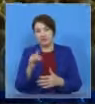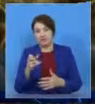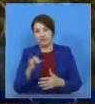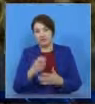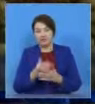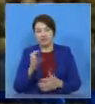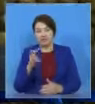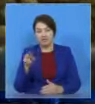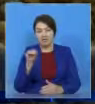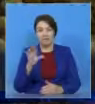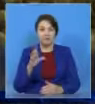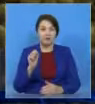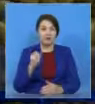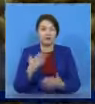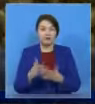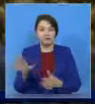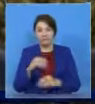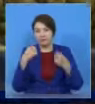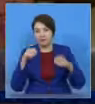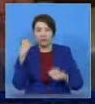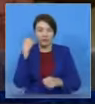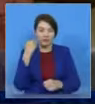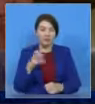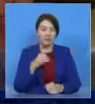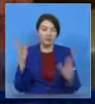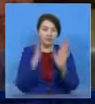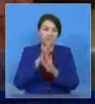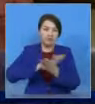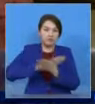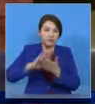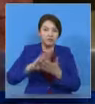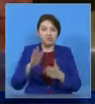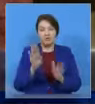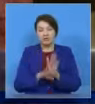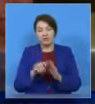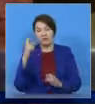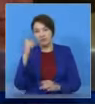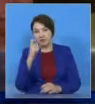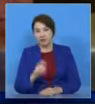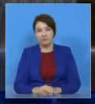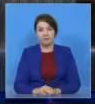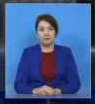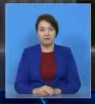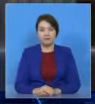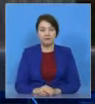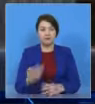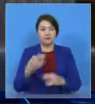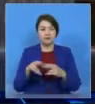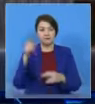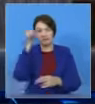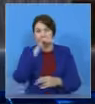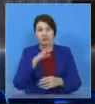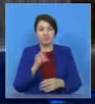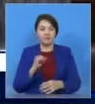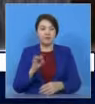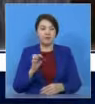– Санте, Гала и Романа. Вся продукция качественная, экологически чистая, без нитратов и пестицидов. В этом году стабилизационный